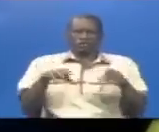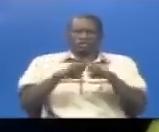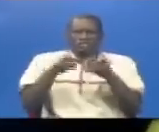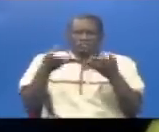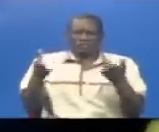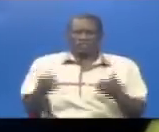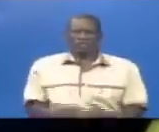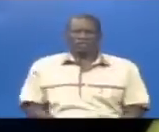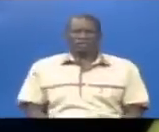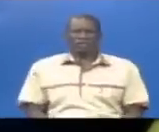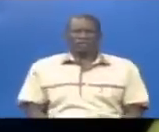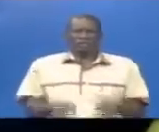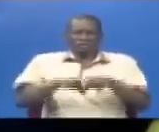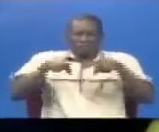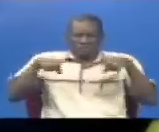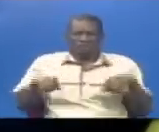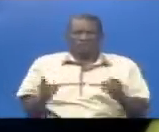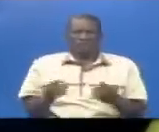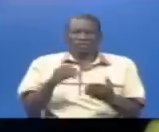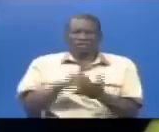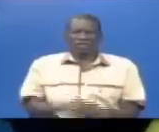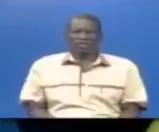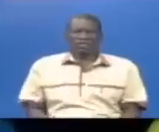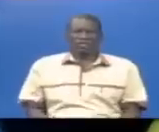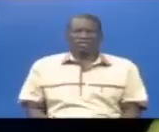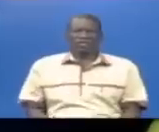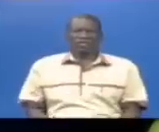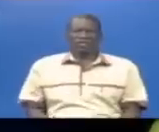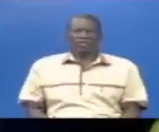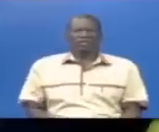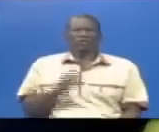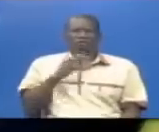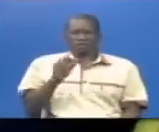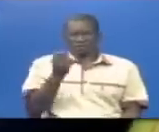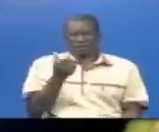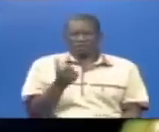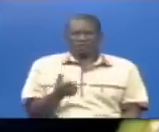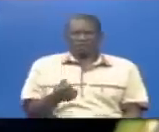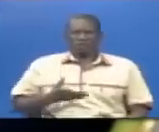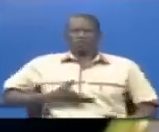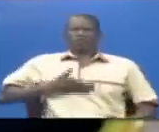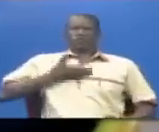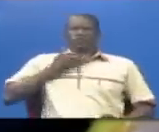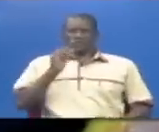hapa. Hata nao bwembwe kidogo, mori unapanda